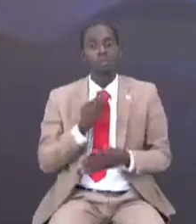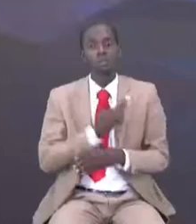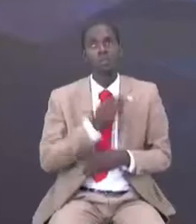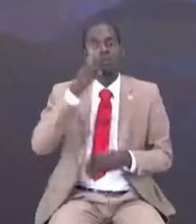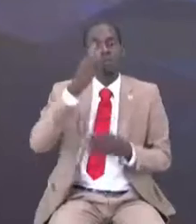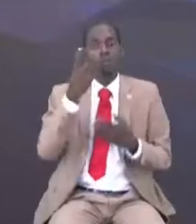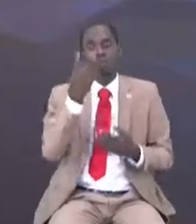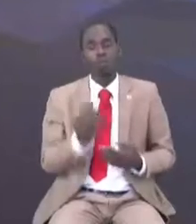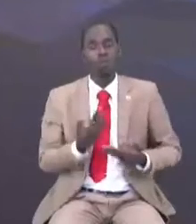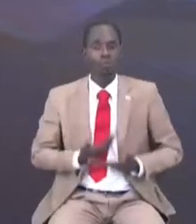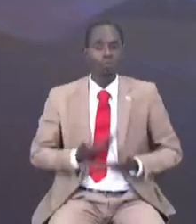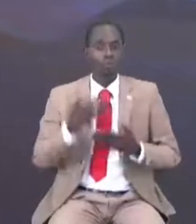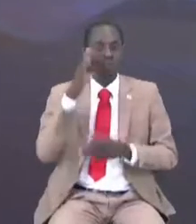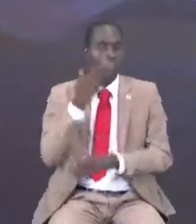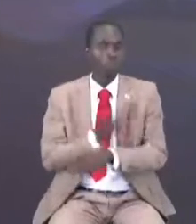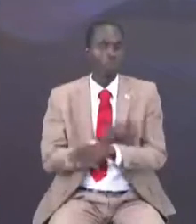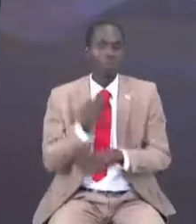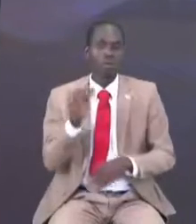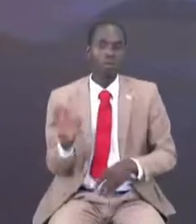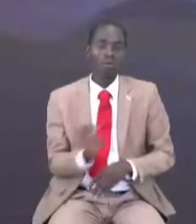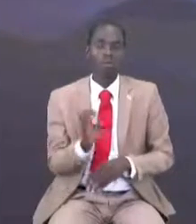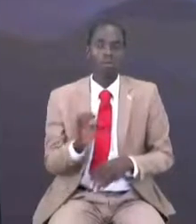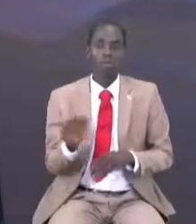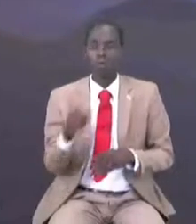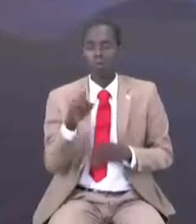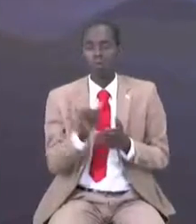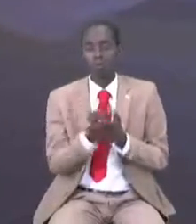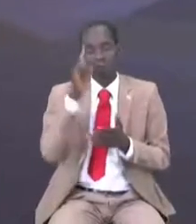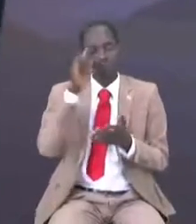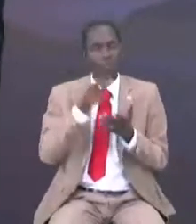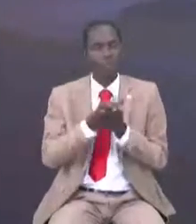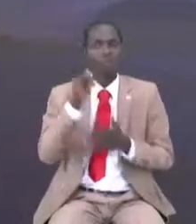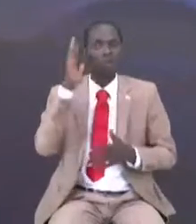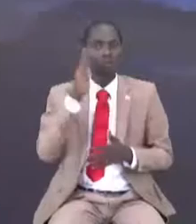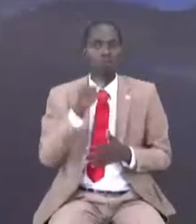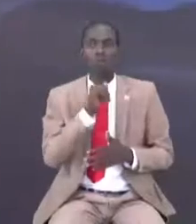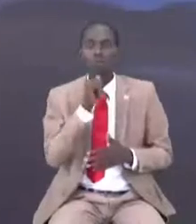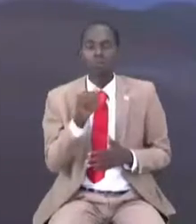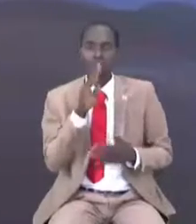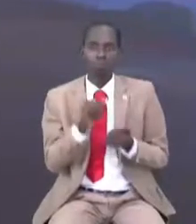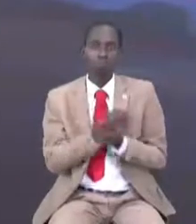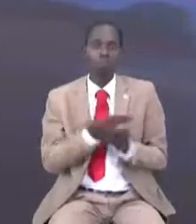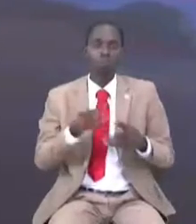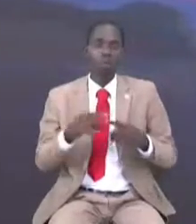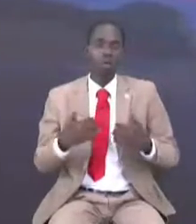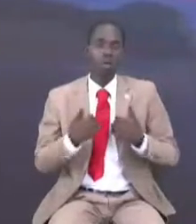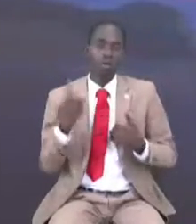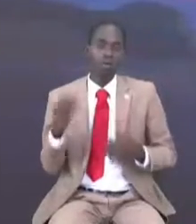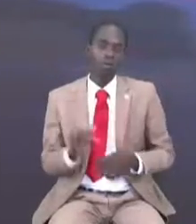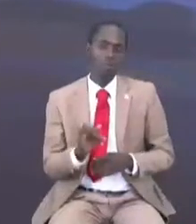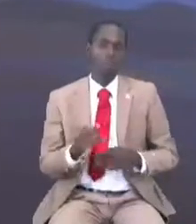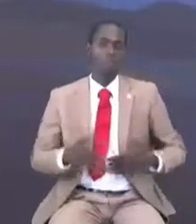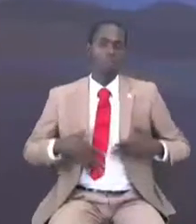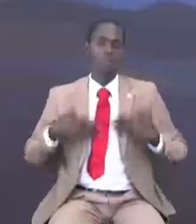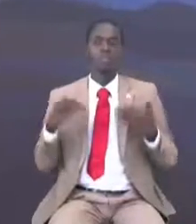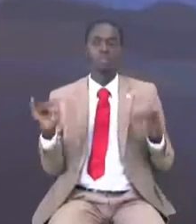par le Seigneur. Aujourd'hui, Dieu aime le monde. Dieu a donné son Fils unique afin que nous